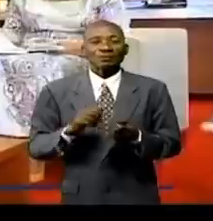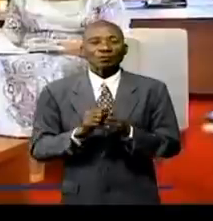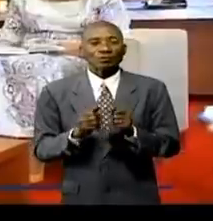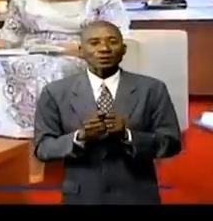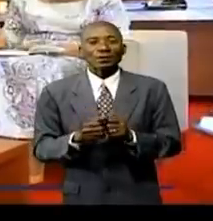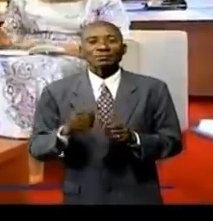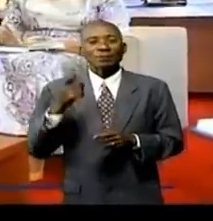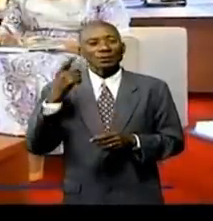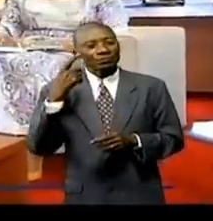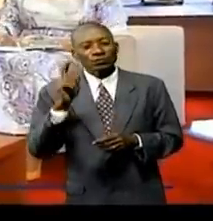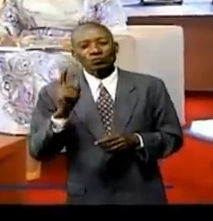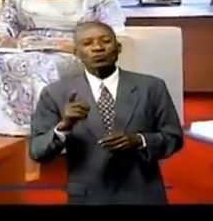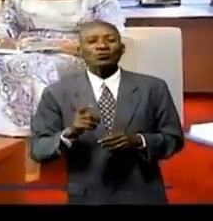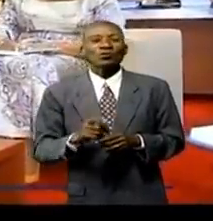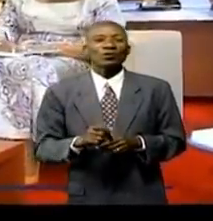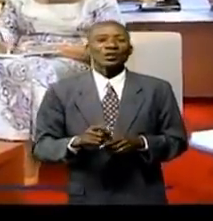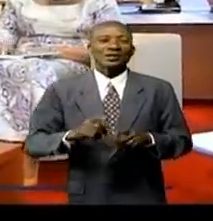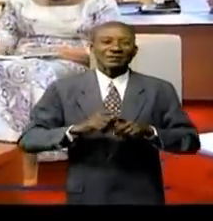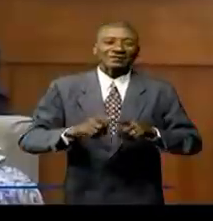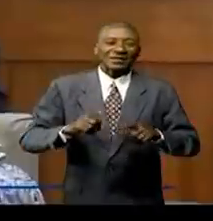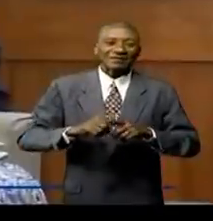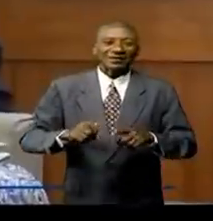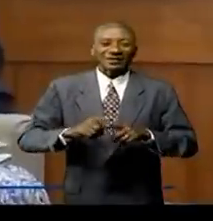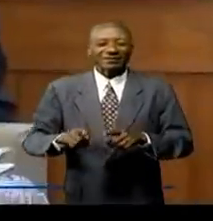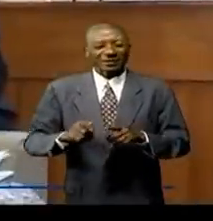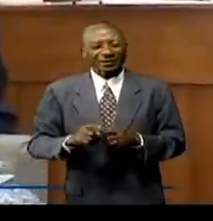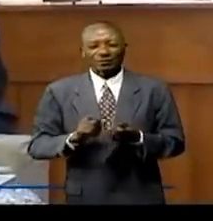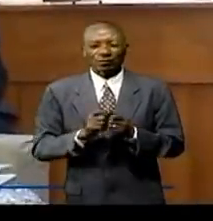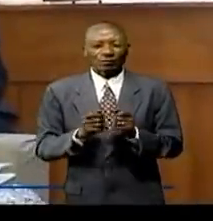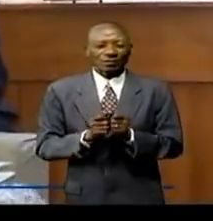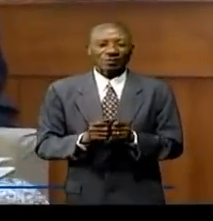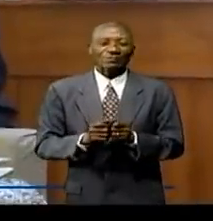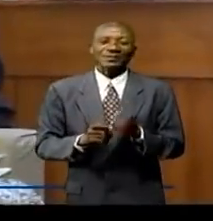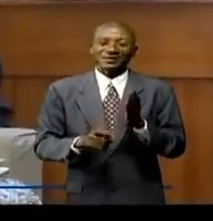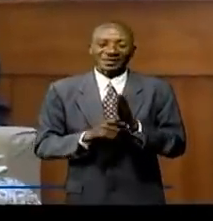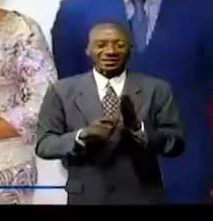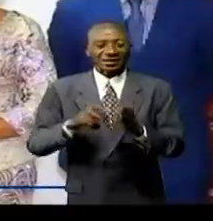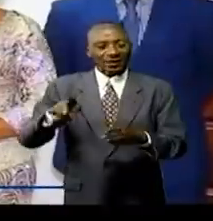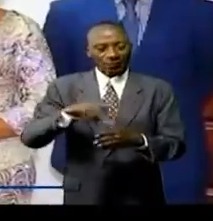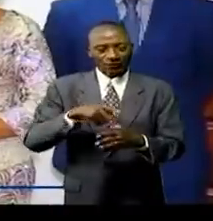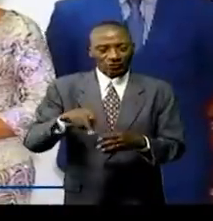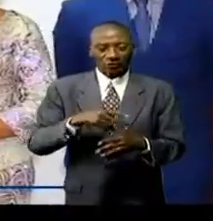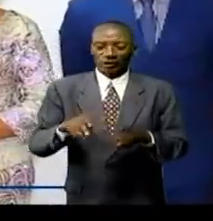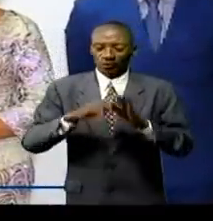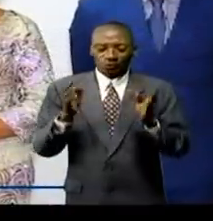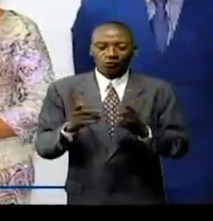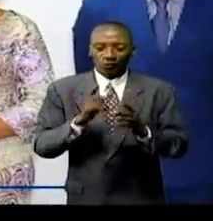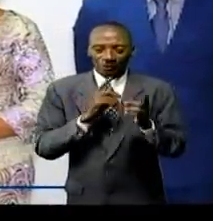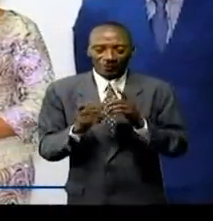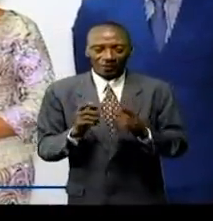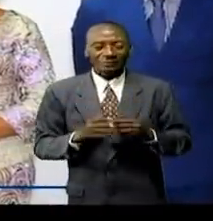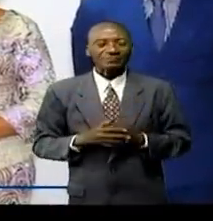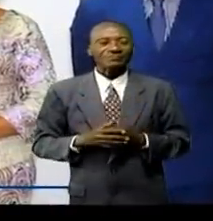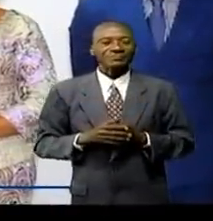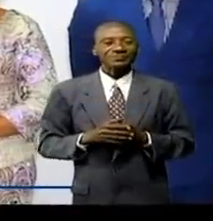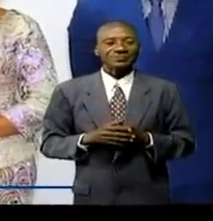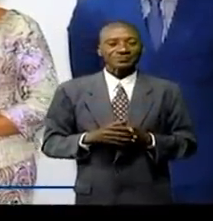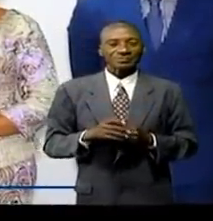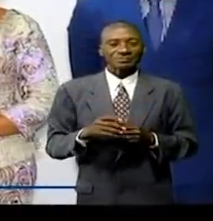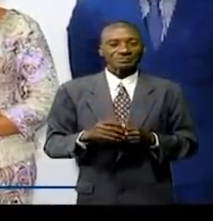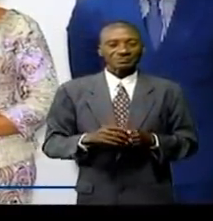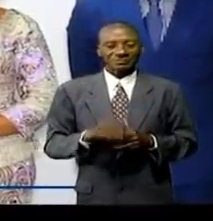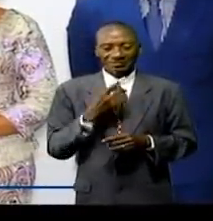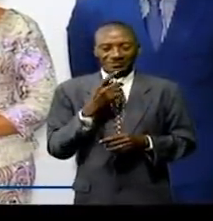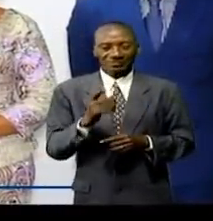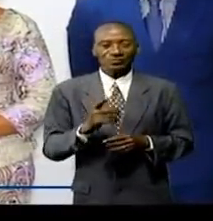des femmes et la formation technique et professionnelle étaient à l'ordre du jour. Les sujets qui touchent l'emploi, autant ce